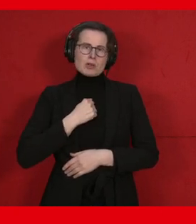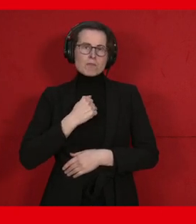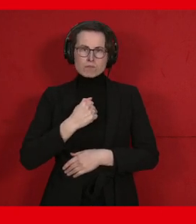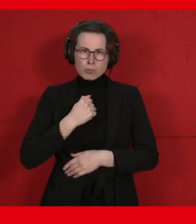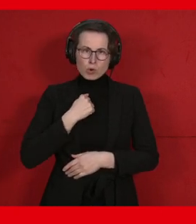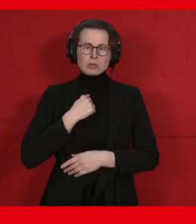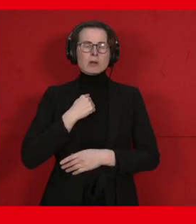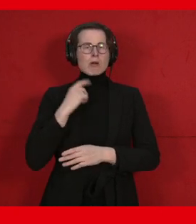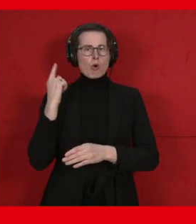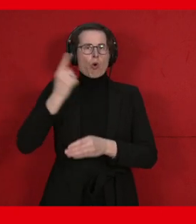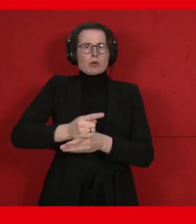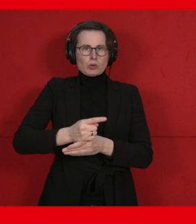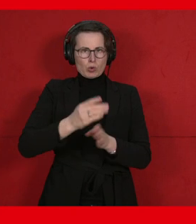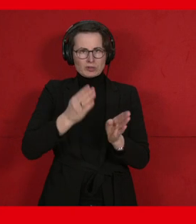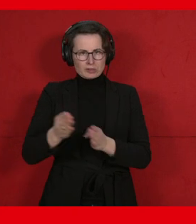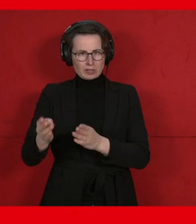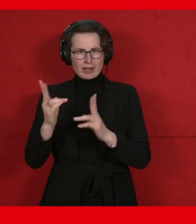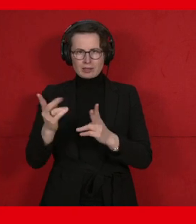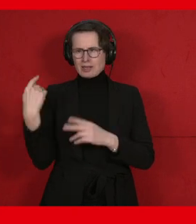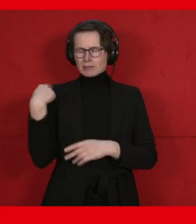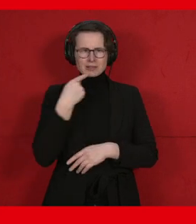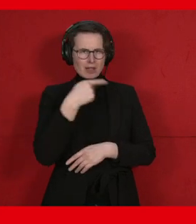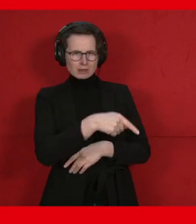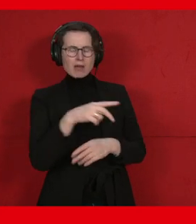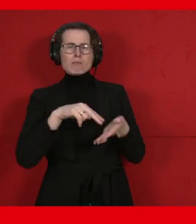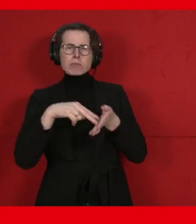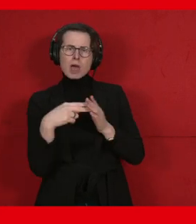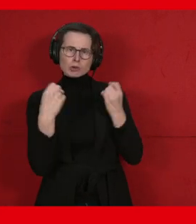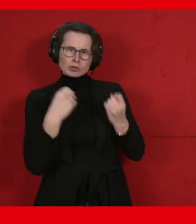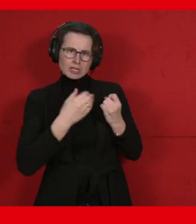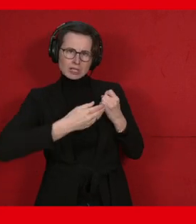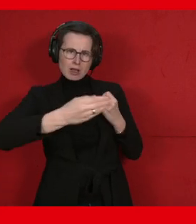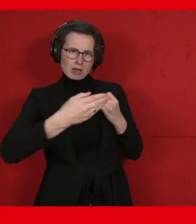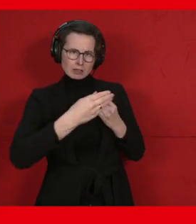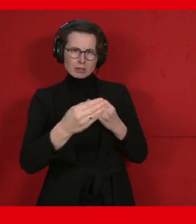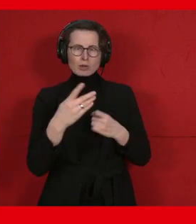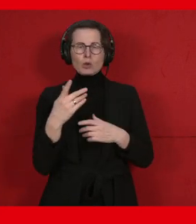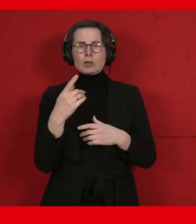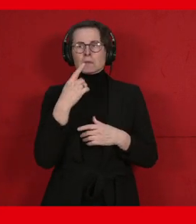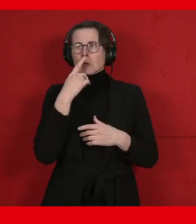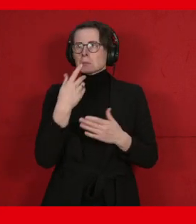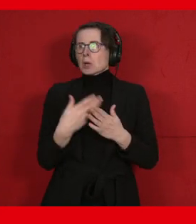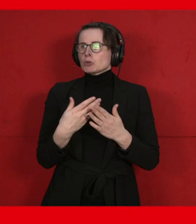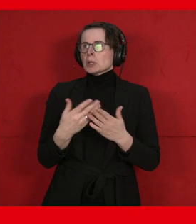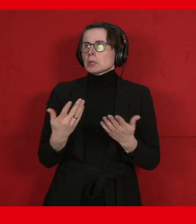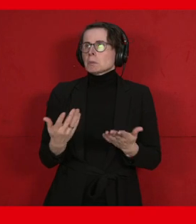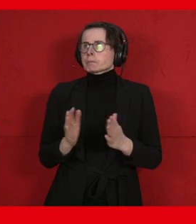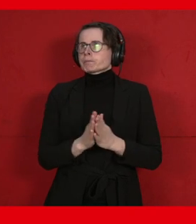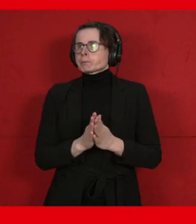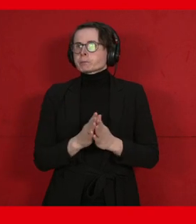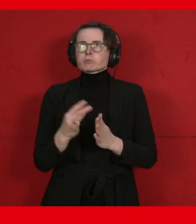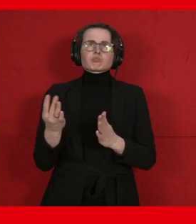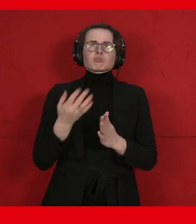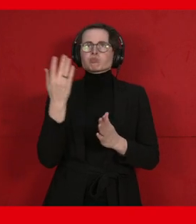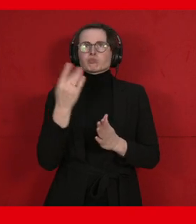Ordnungsrecht. Eben war die Planungssicherheit war angesprochen und ich glaube, wenn wir tatsächlich so Flöcke einschlagen wie, sagen